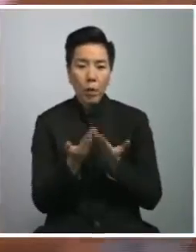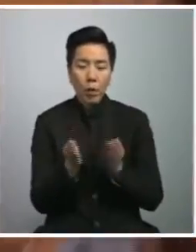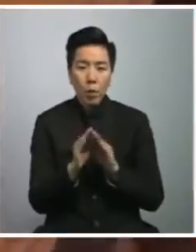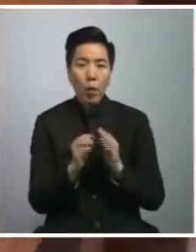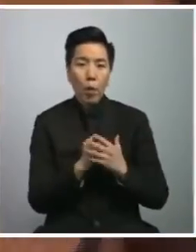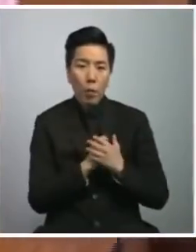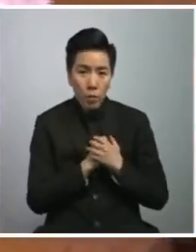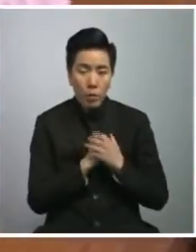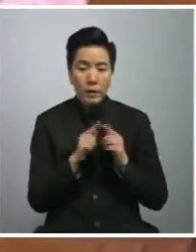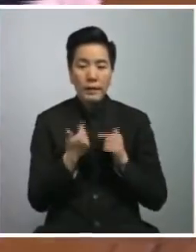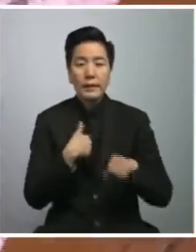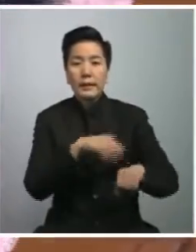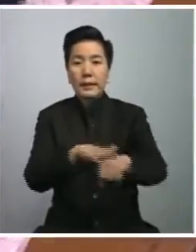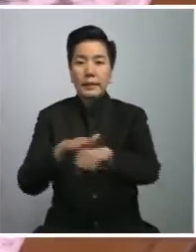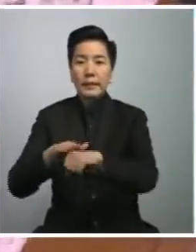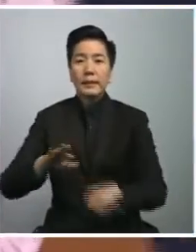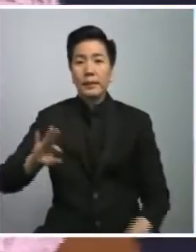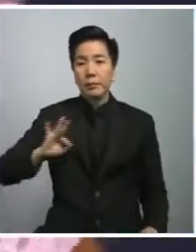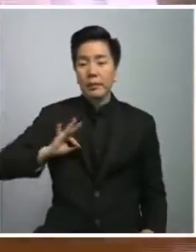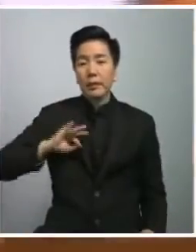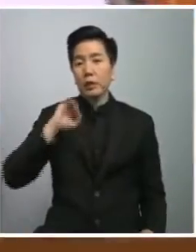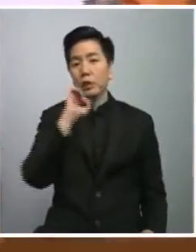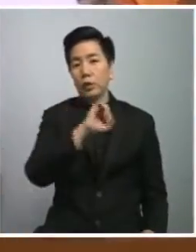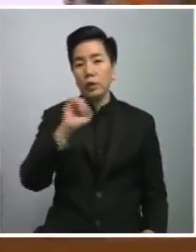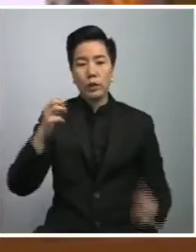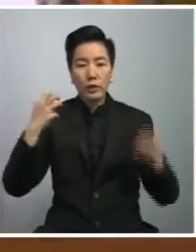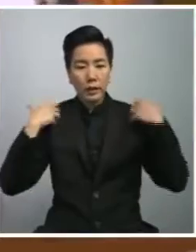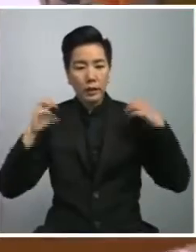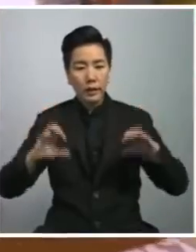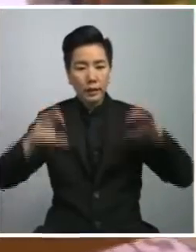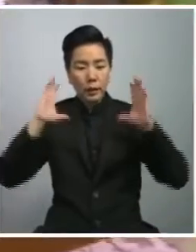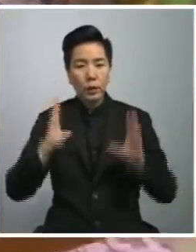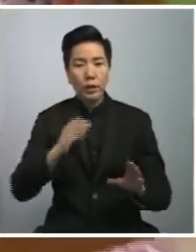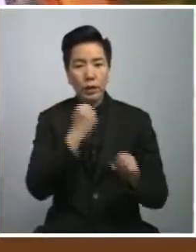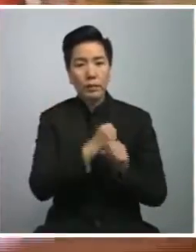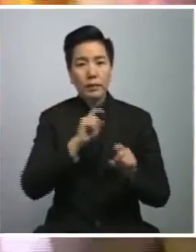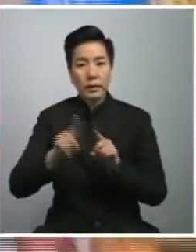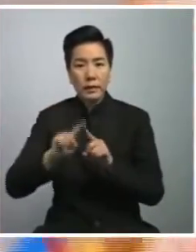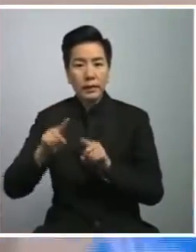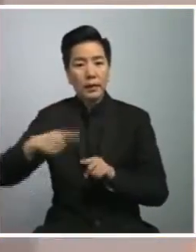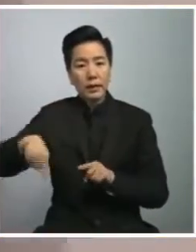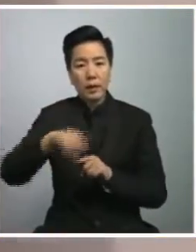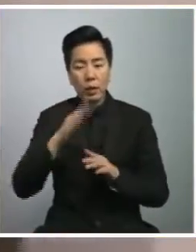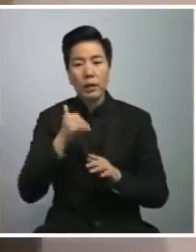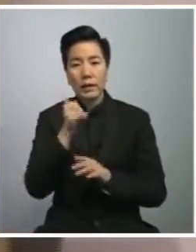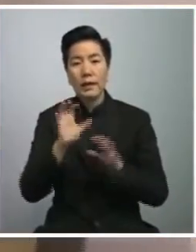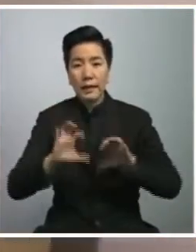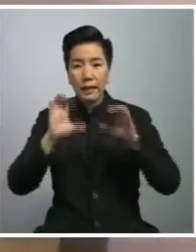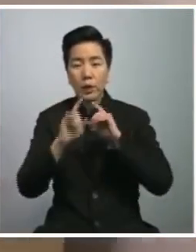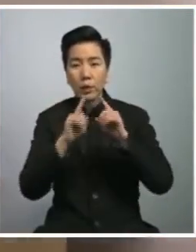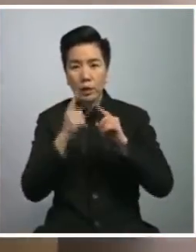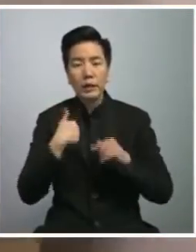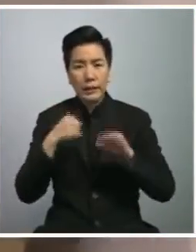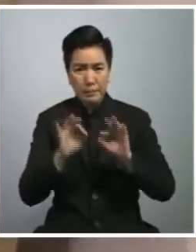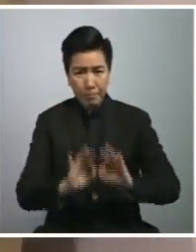ากยิ่งขึ้นพร้อมเชิญชวนสมาชิกสภาผู้แทนราษฎรข้าราชการพนักงานลูกจ้างและผู้มาติดต่อราชการที่